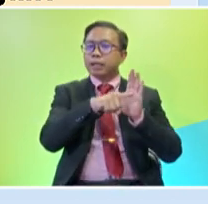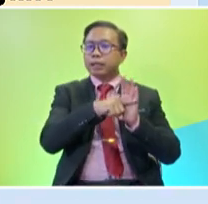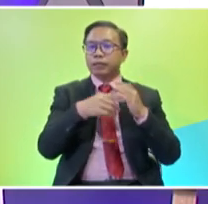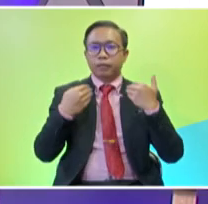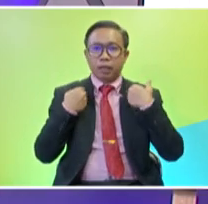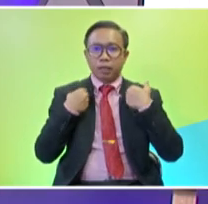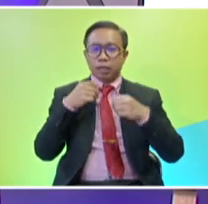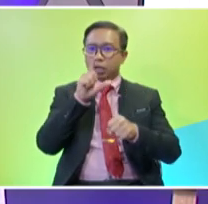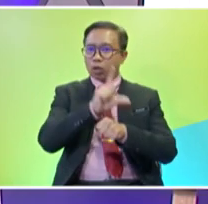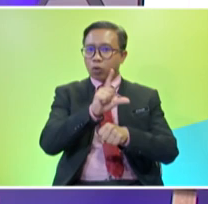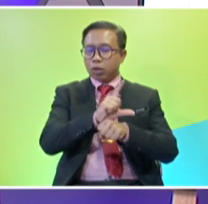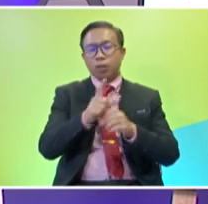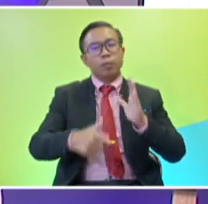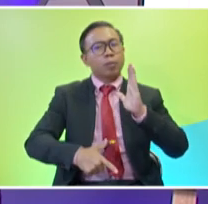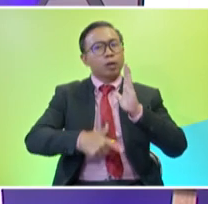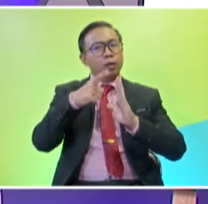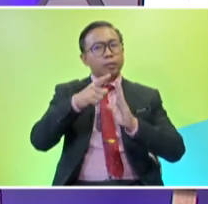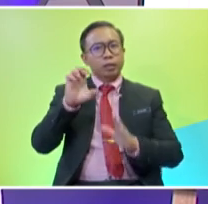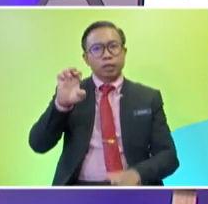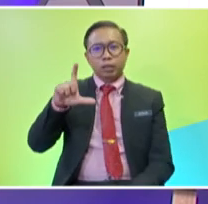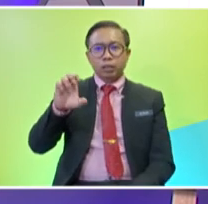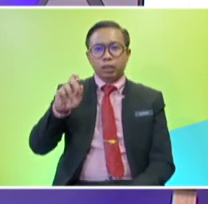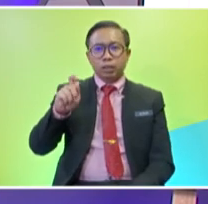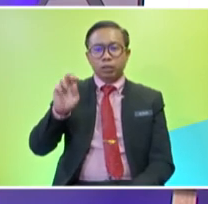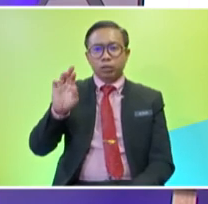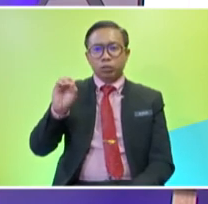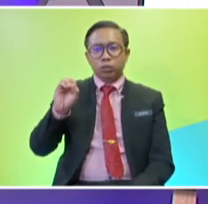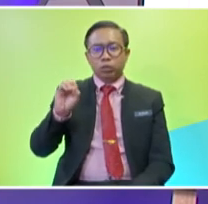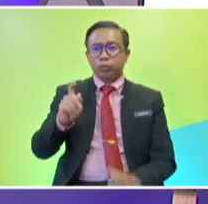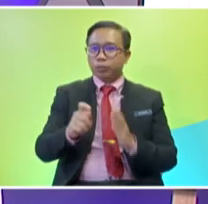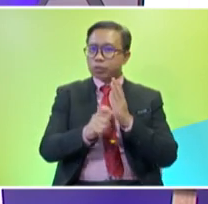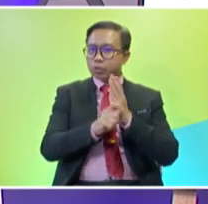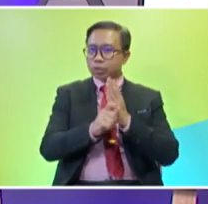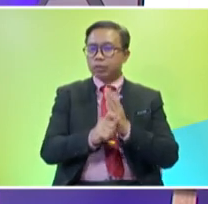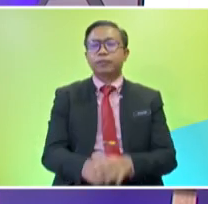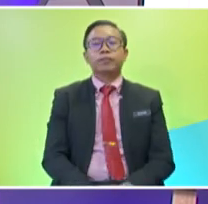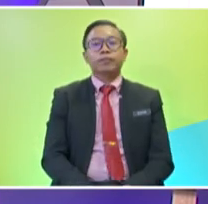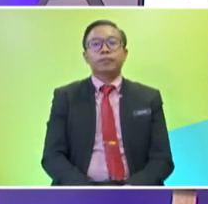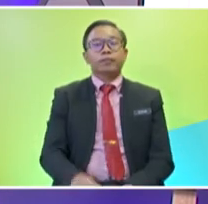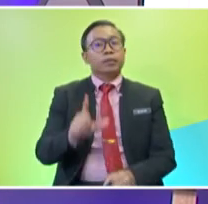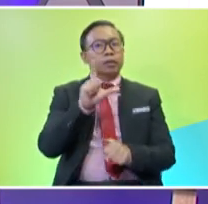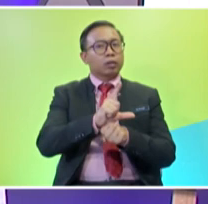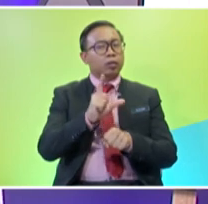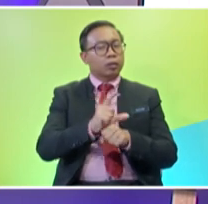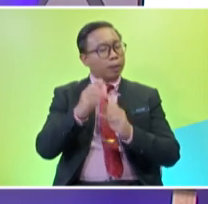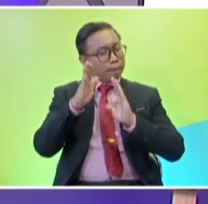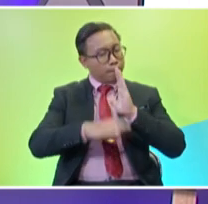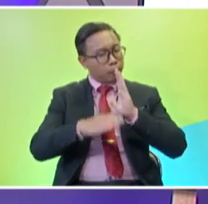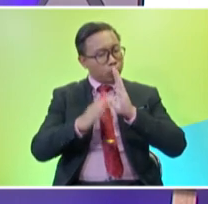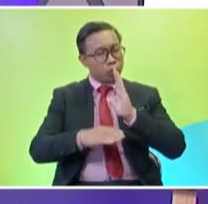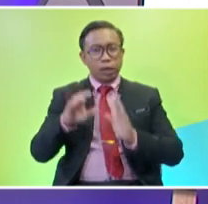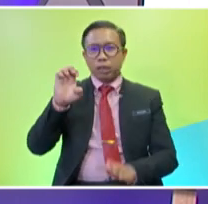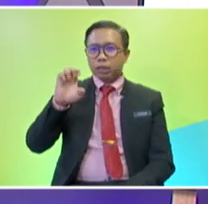logam yang lebih elektropositif kalau untuk Terminal positif logam yang kurang